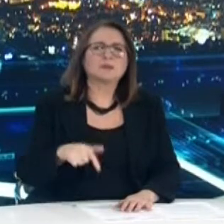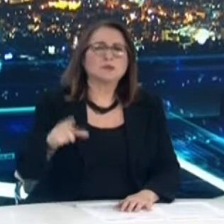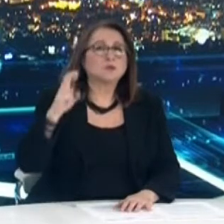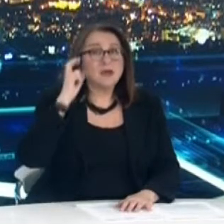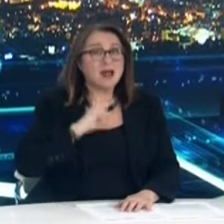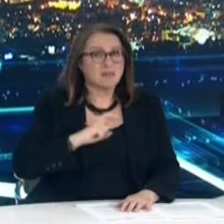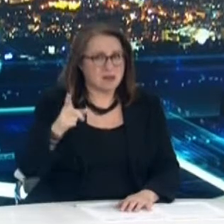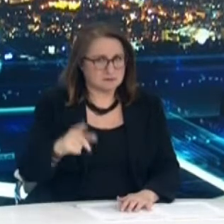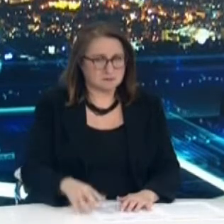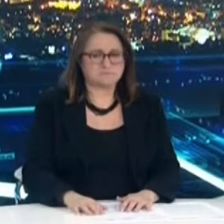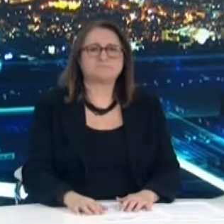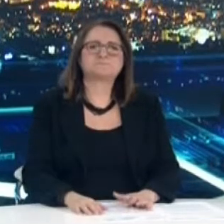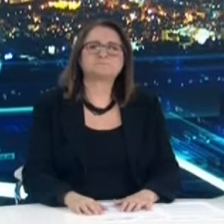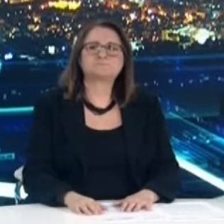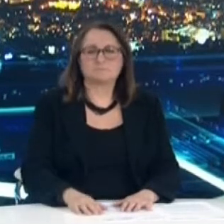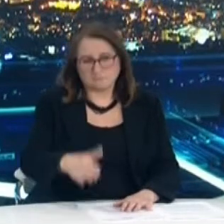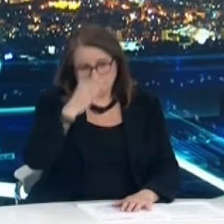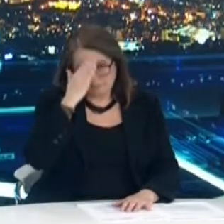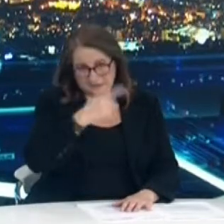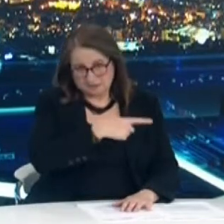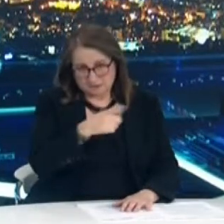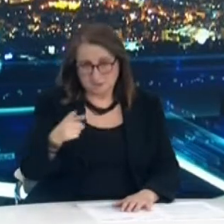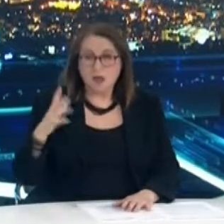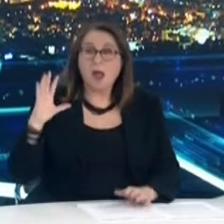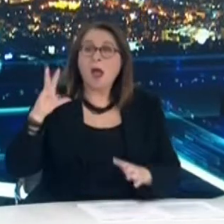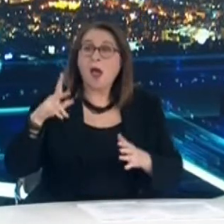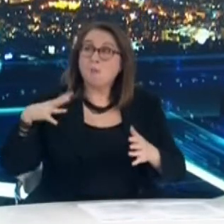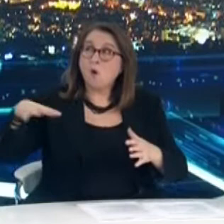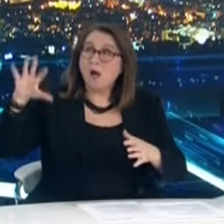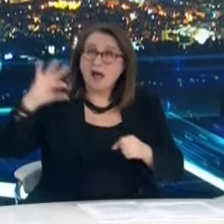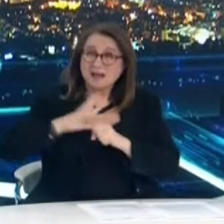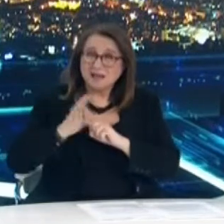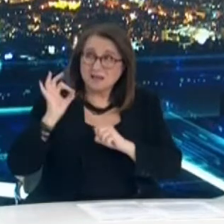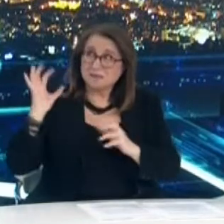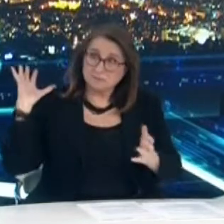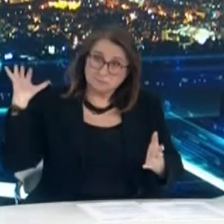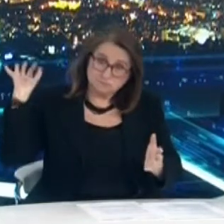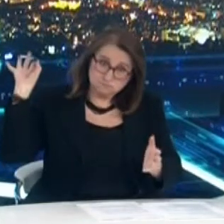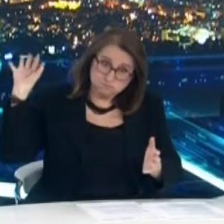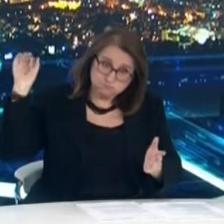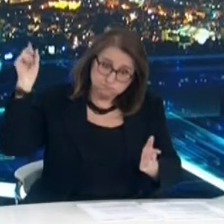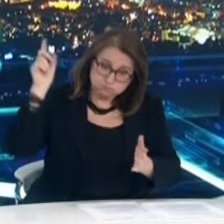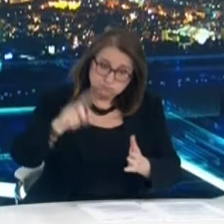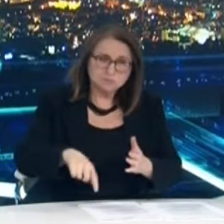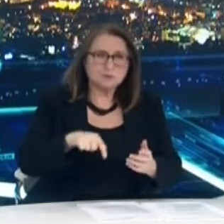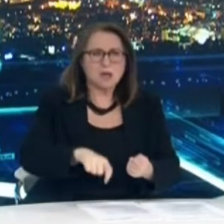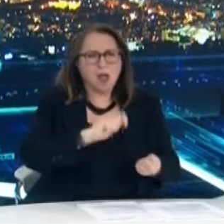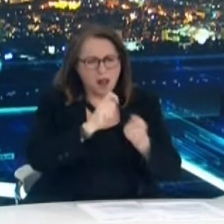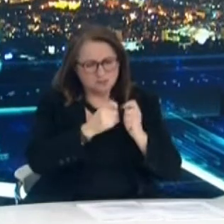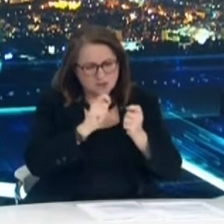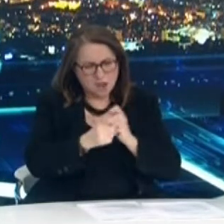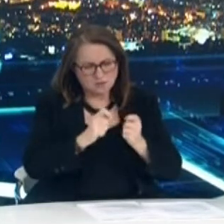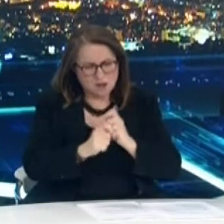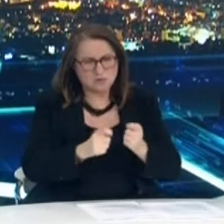την πολιτική προστασία. Από την έναρξη της πανδημίας, τα επιδημιολογικά δεδομένα μεταβάλλονται συνεχώς. Υπάρχει όμως και μια παράμετρος που